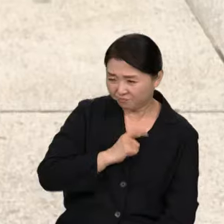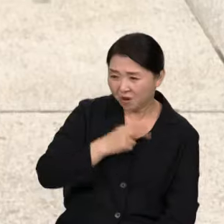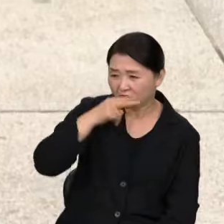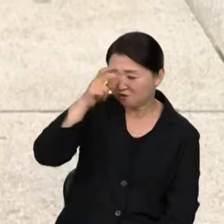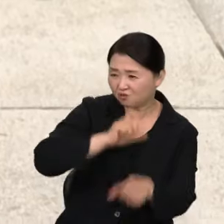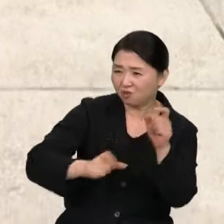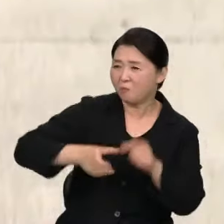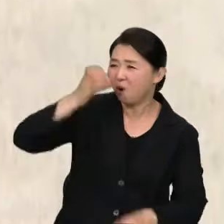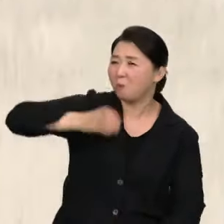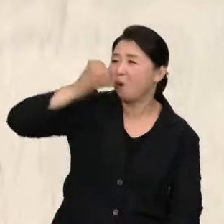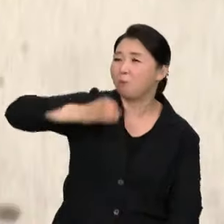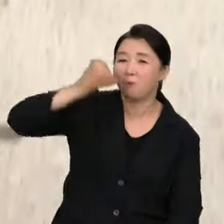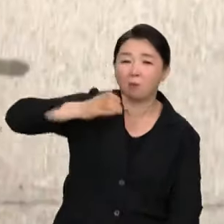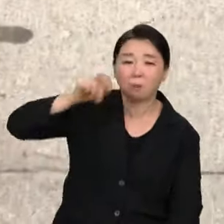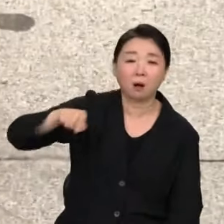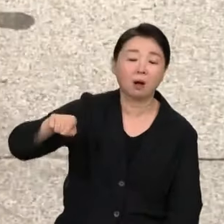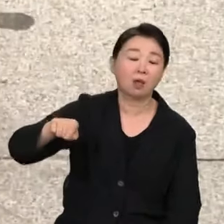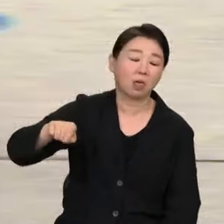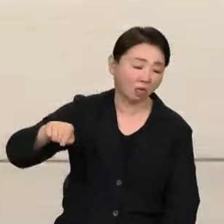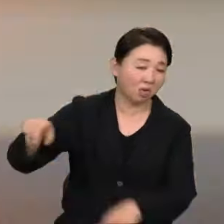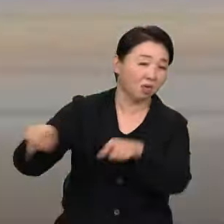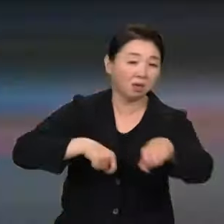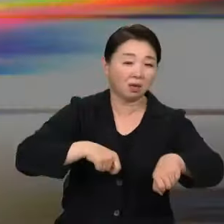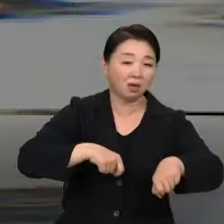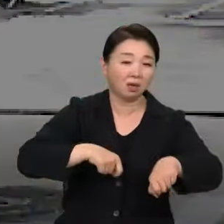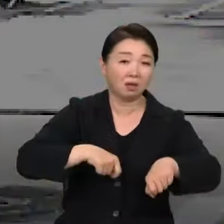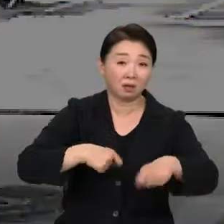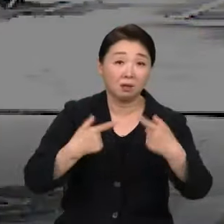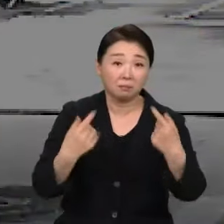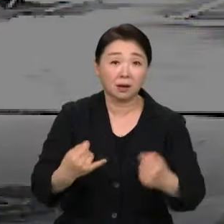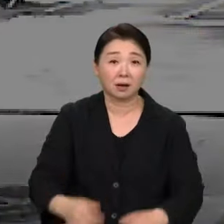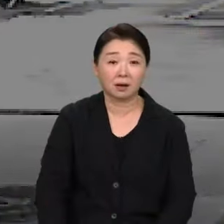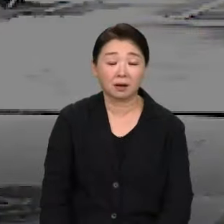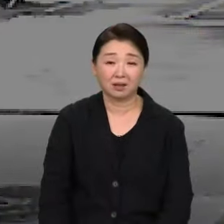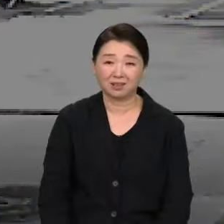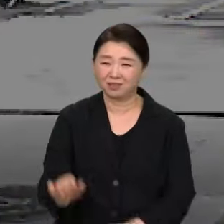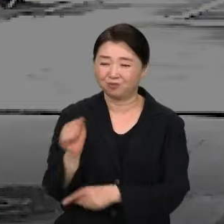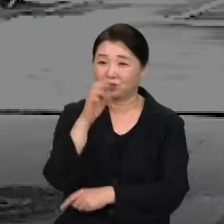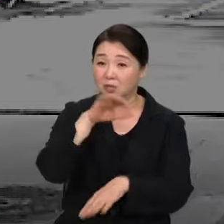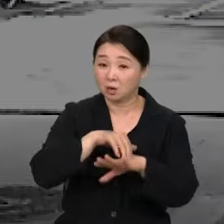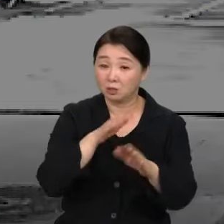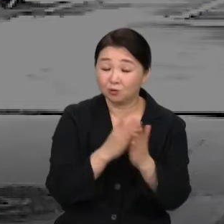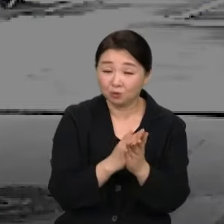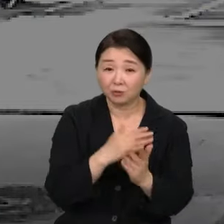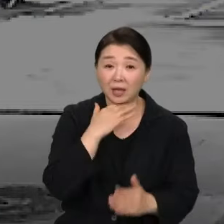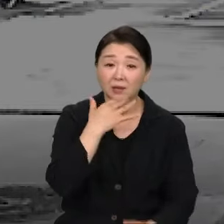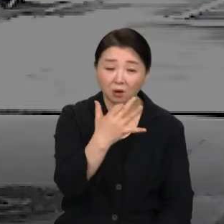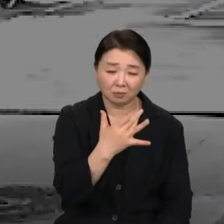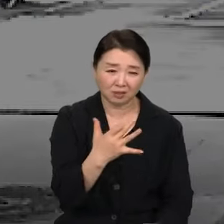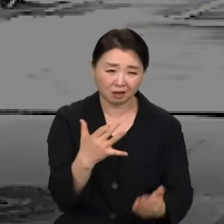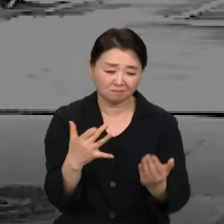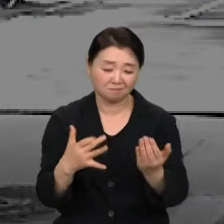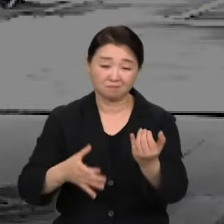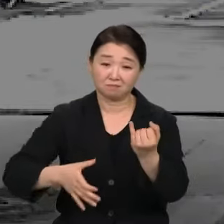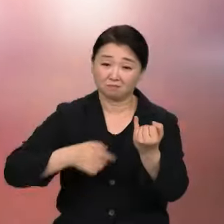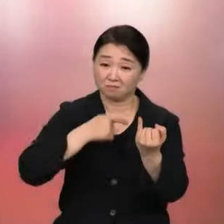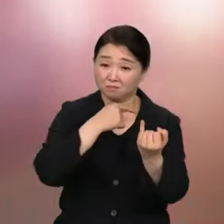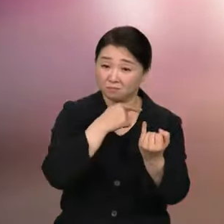먹는 이른바 술타기 수법도 공공연합니다. 지난달 운전 연습을 하던 19살 여성을 숨지게 한 포르쉐